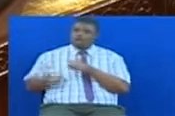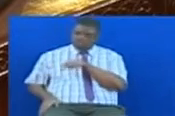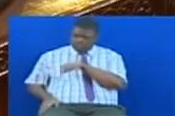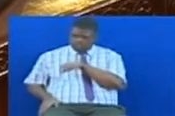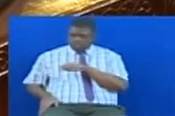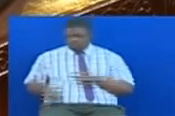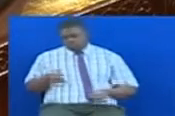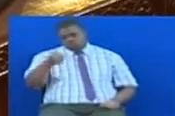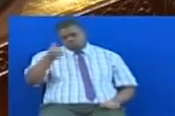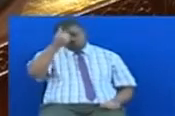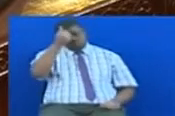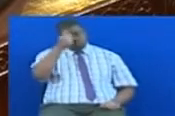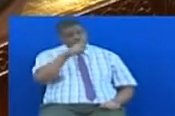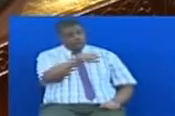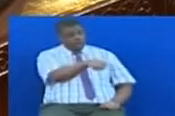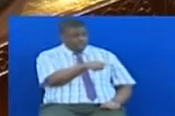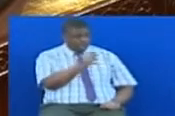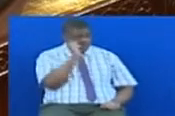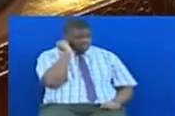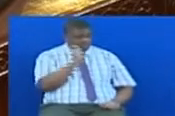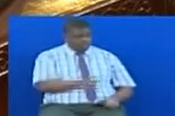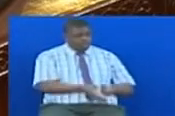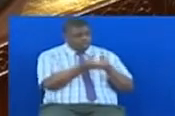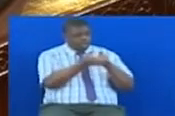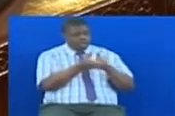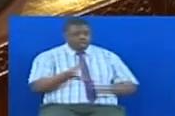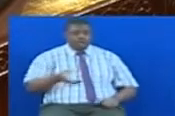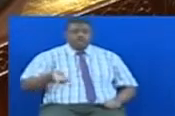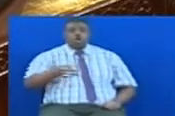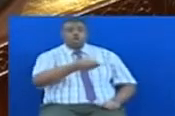kwamba mikopo hii na ili